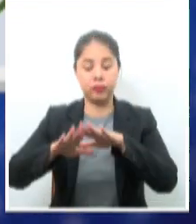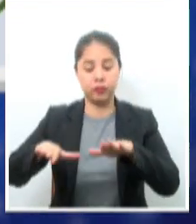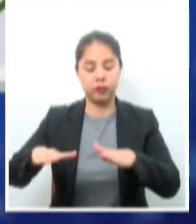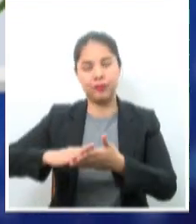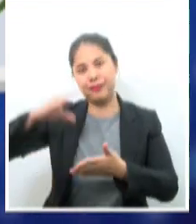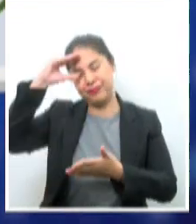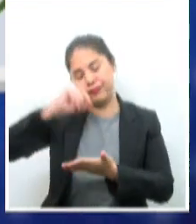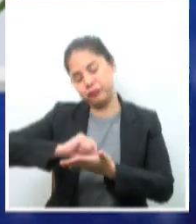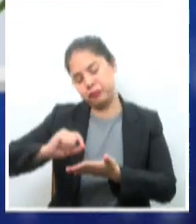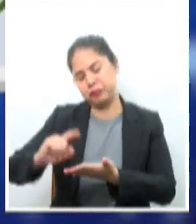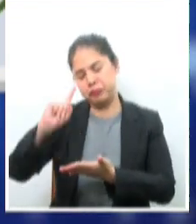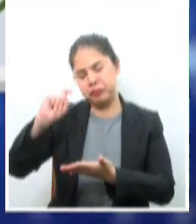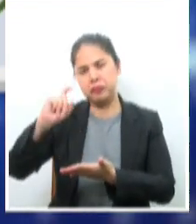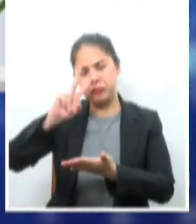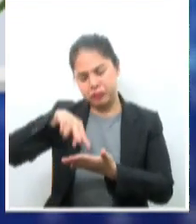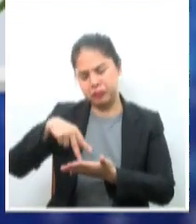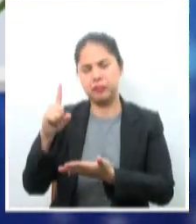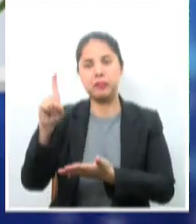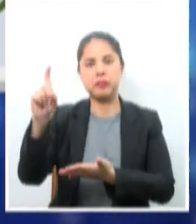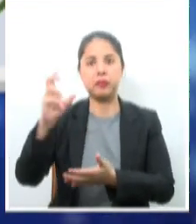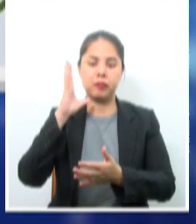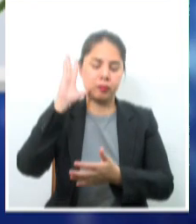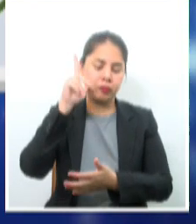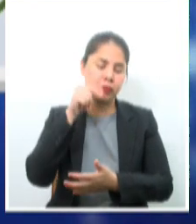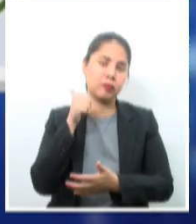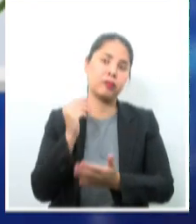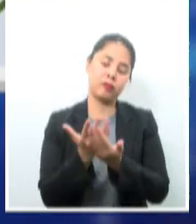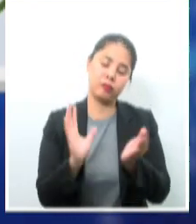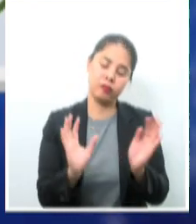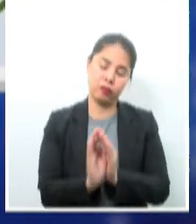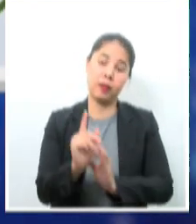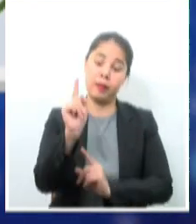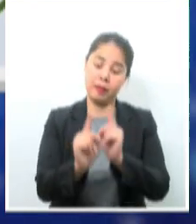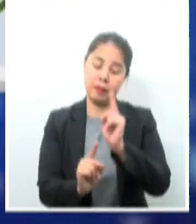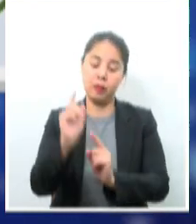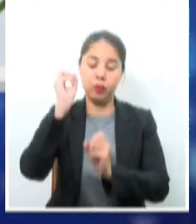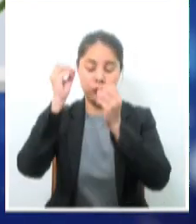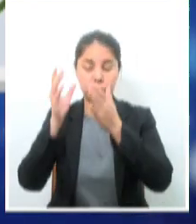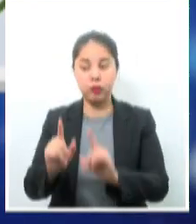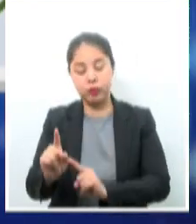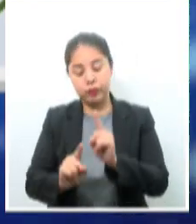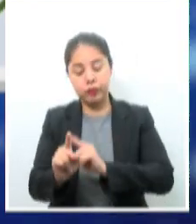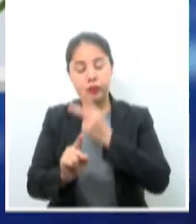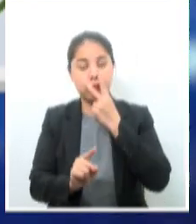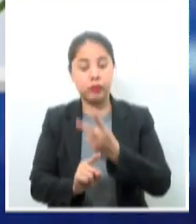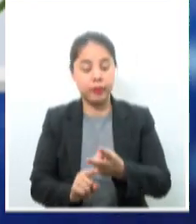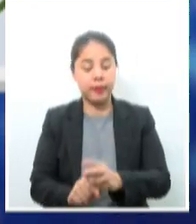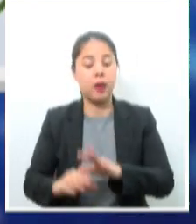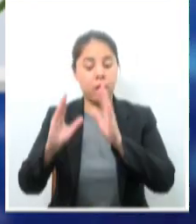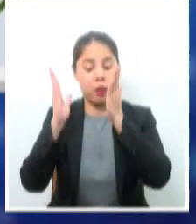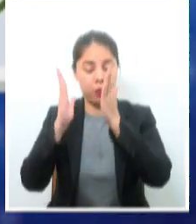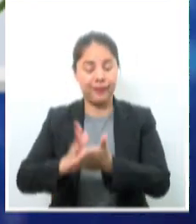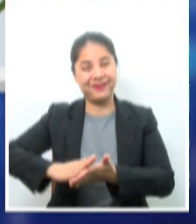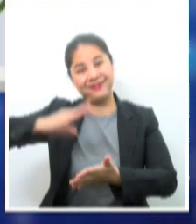ไม่คล่องเขียนไม่คล่องอาจจะเป็นผู้ปกครองหรือคุณครูนะครับเป็นผู้ร่วมประเมินก็ได้หลังจากนั้นตัวระบบครับจะประมวลผลออกมาว่าผู้เรียนมีความส